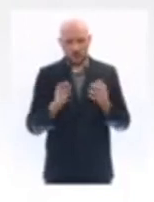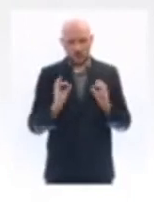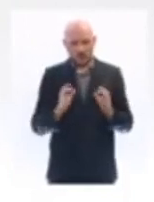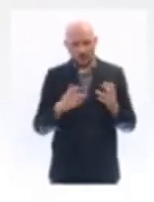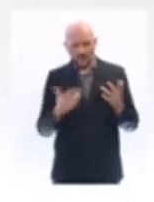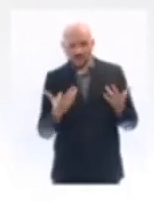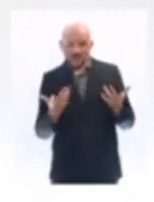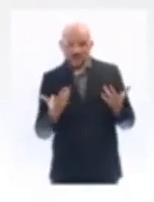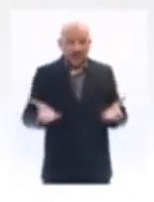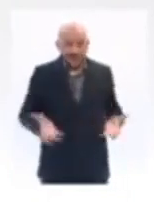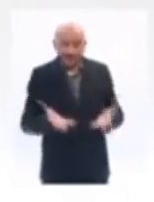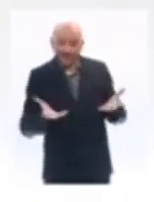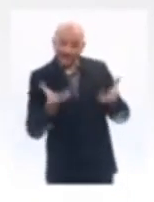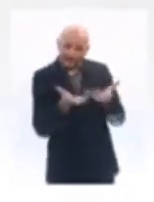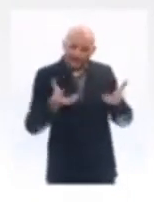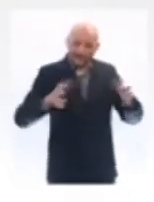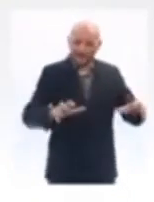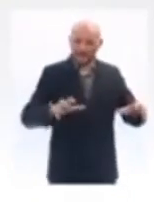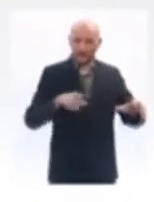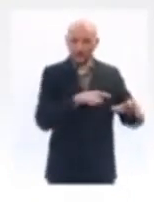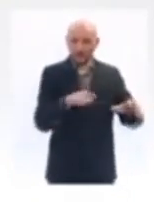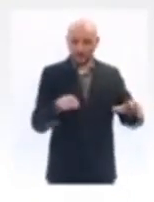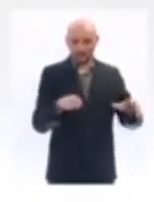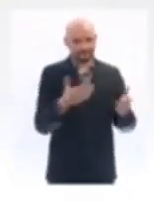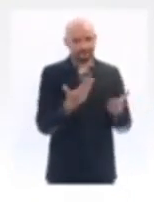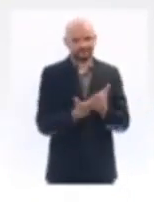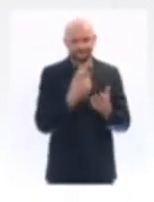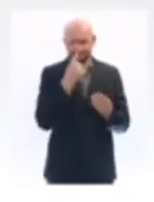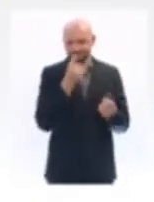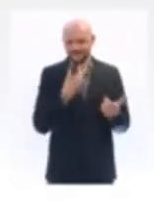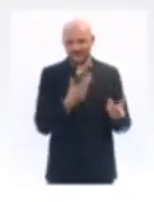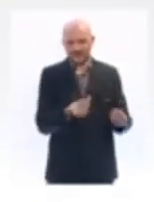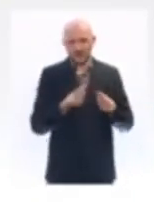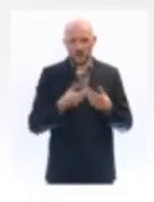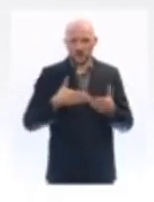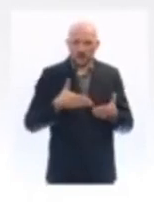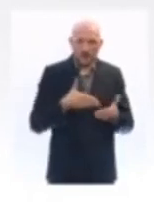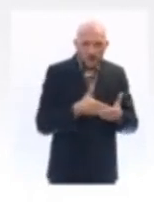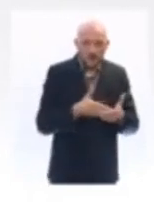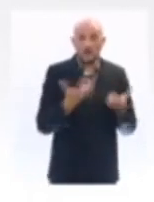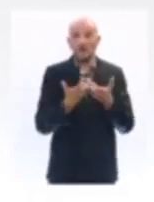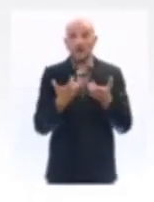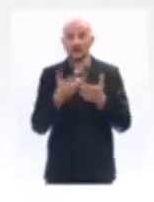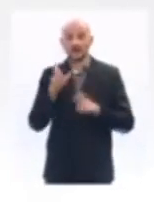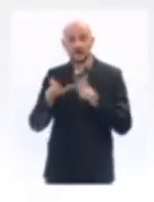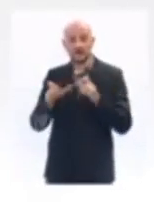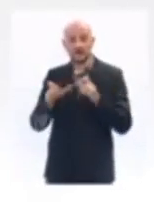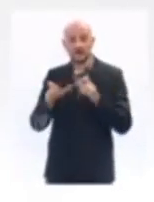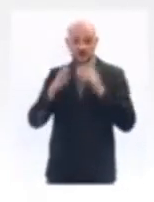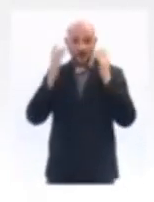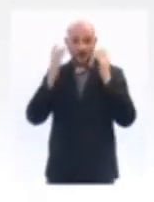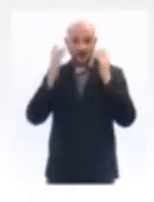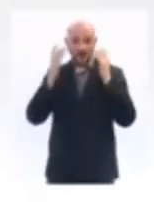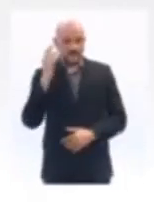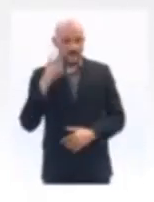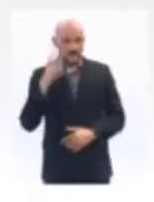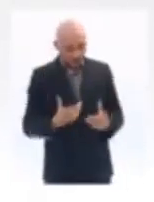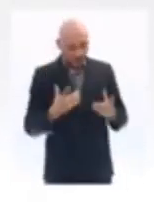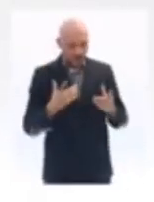relance que nous voulons continuer à avancer en protégeant les entreprises qui doivent être protégées, je pense en